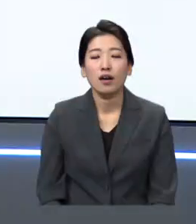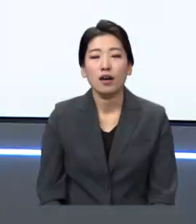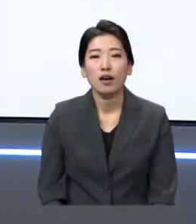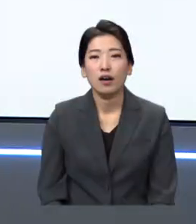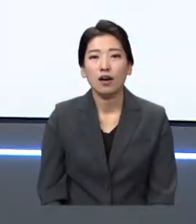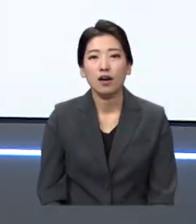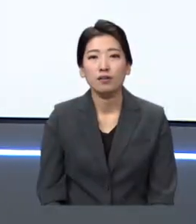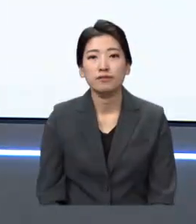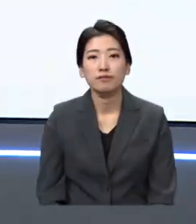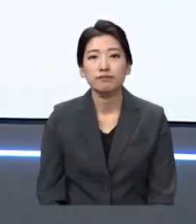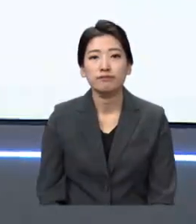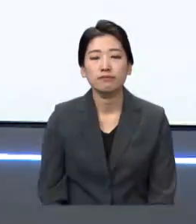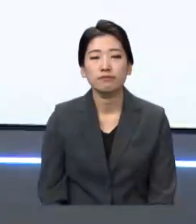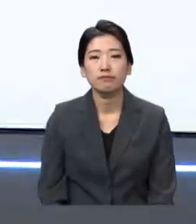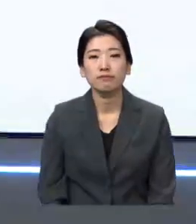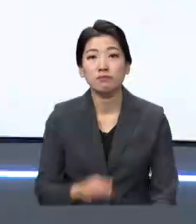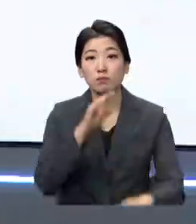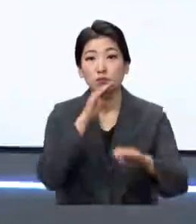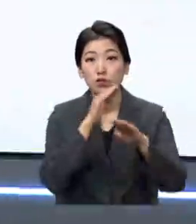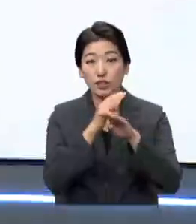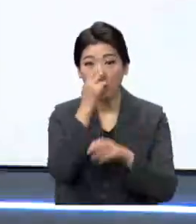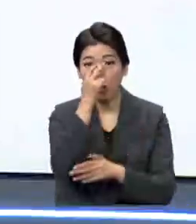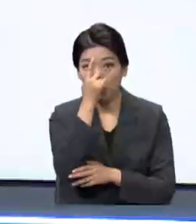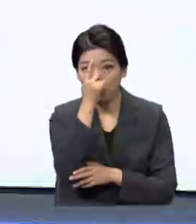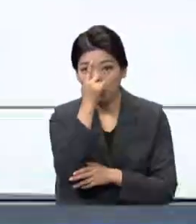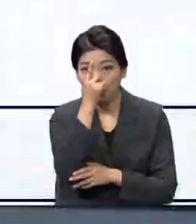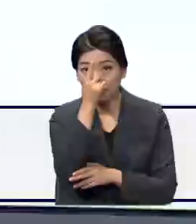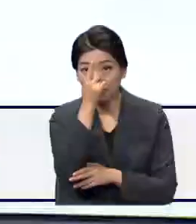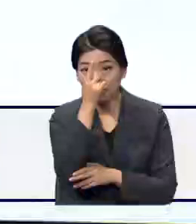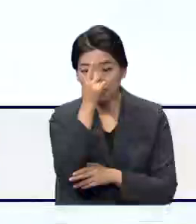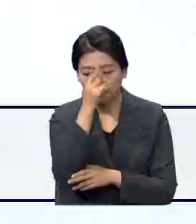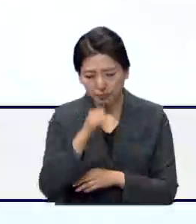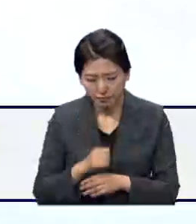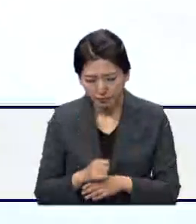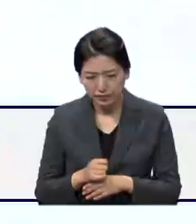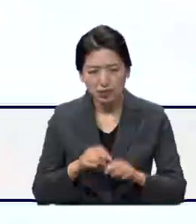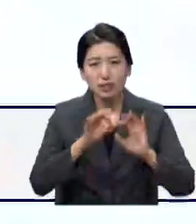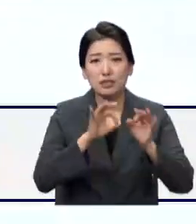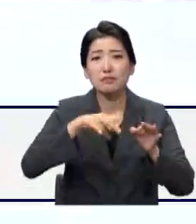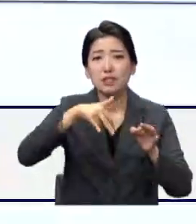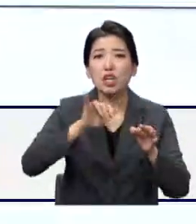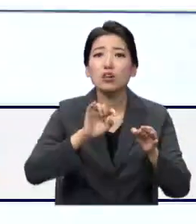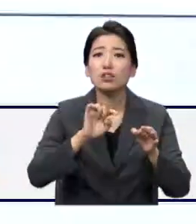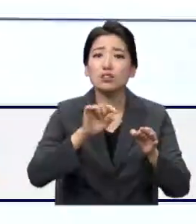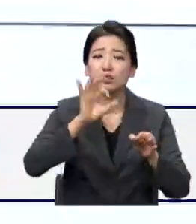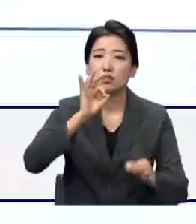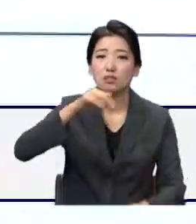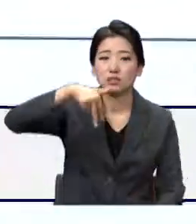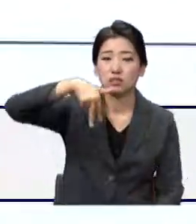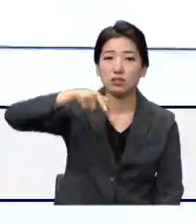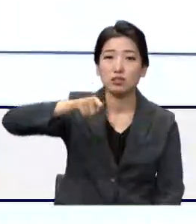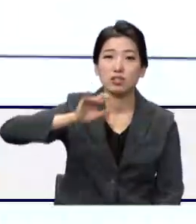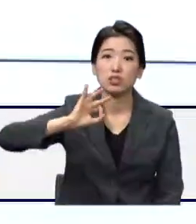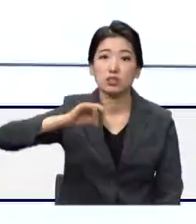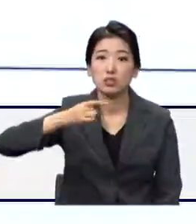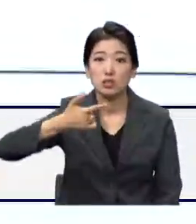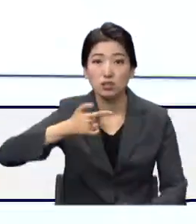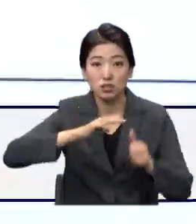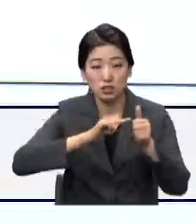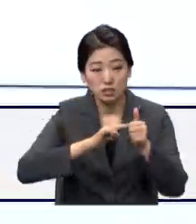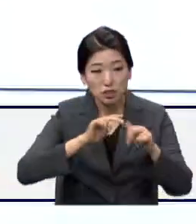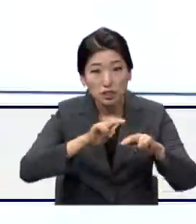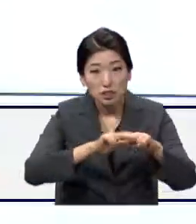보시죠 북한 경호원들 김정은 의자 앉아보고 냄새 맞고 소독도